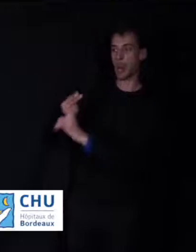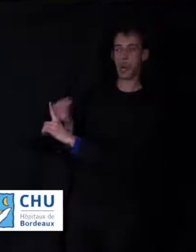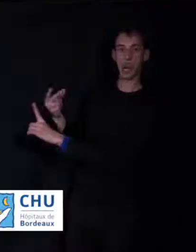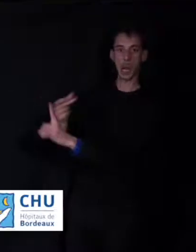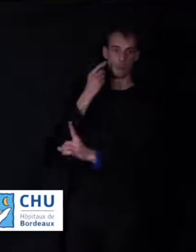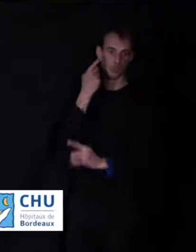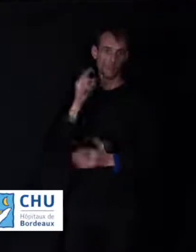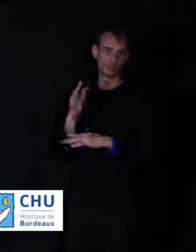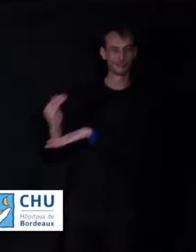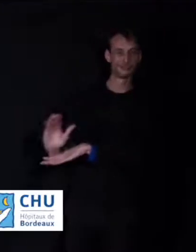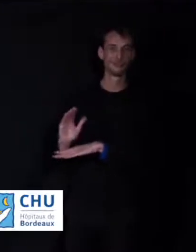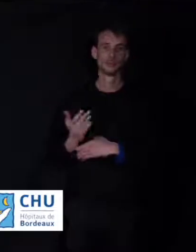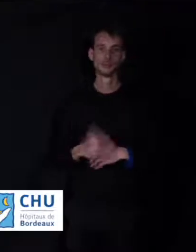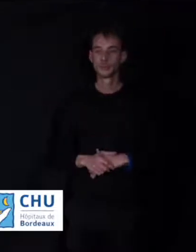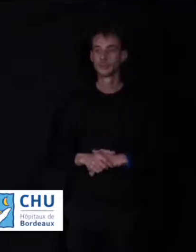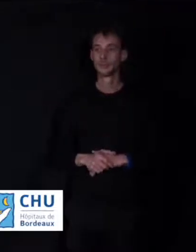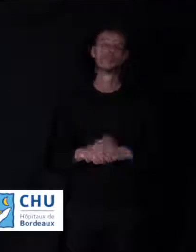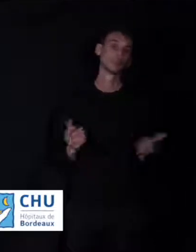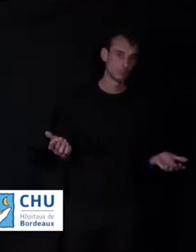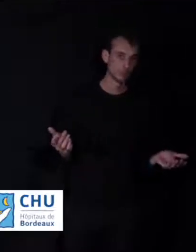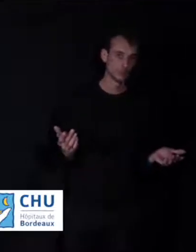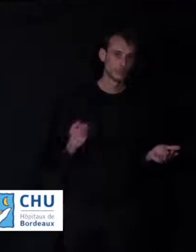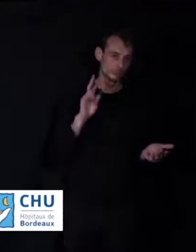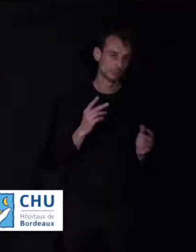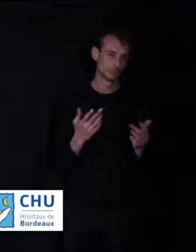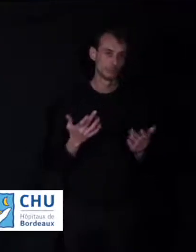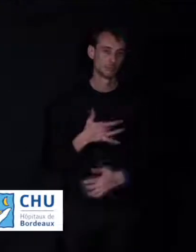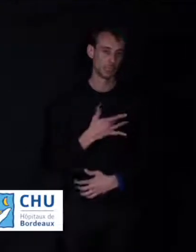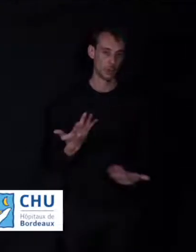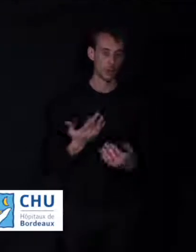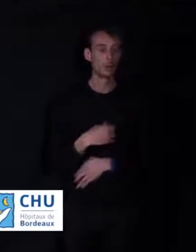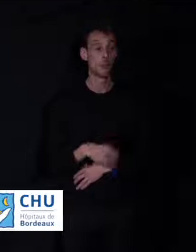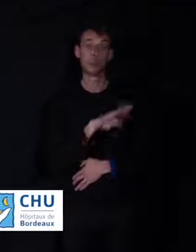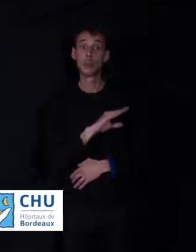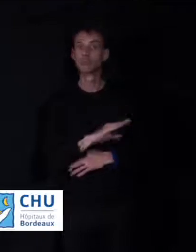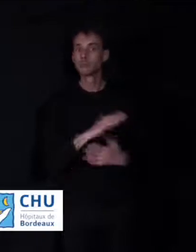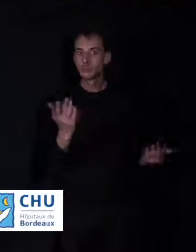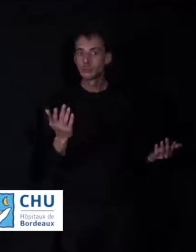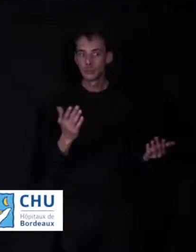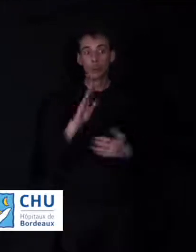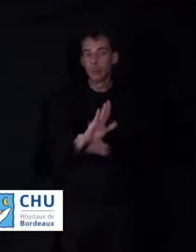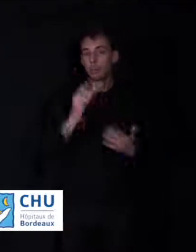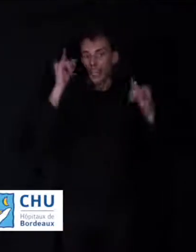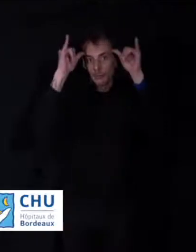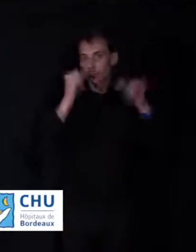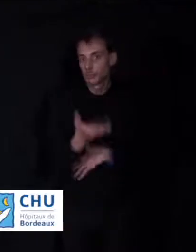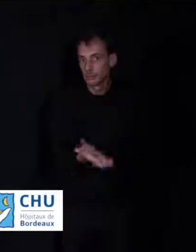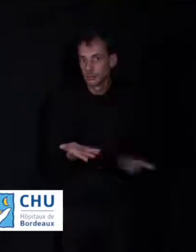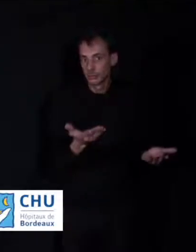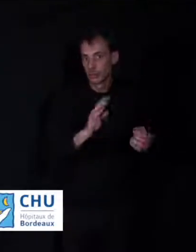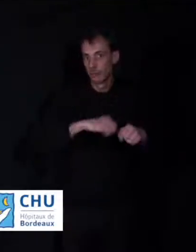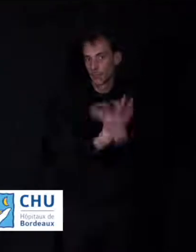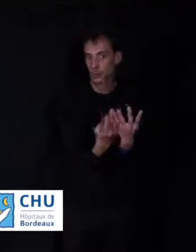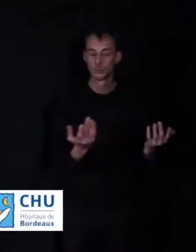l'immunisation variolique, du fait que comme c'est un virus d'une autre espèce, en l'occurrence bovidé, il n'entraîne pas